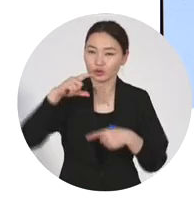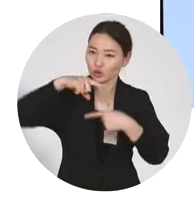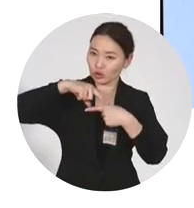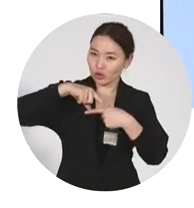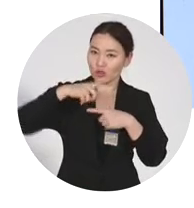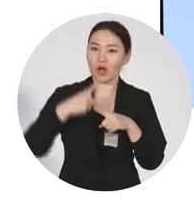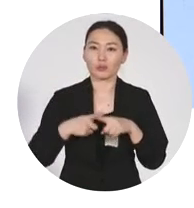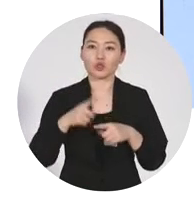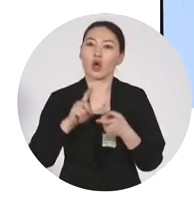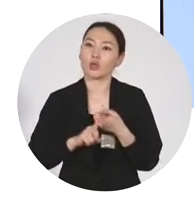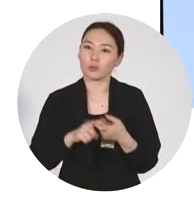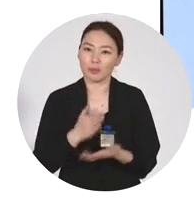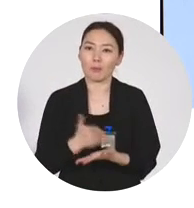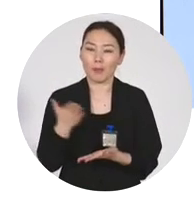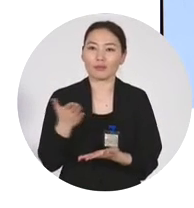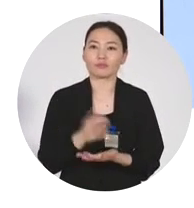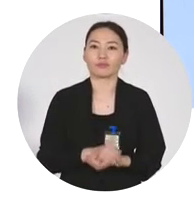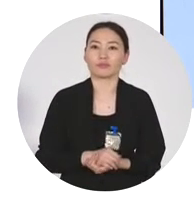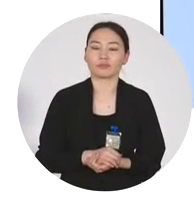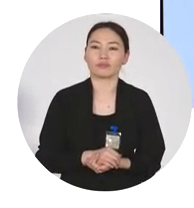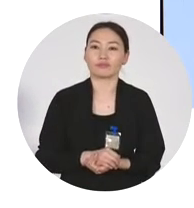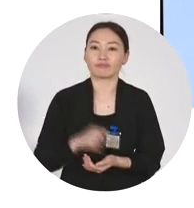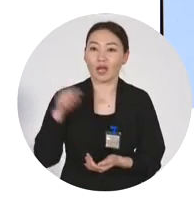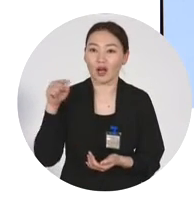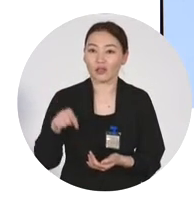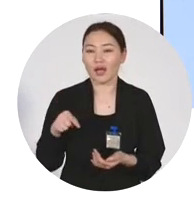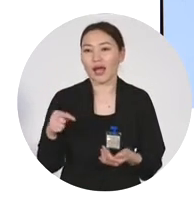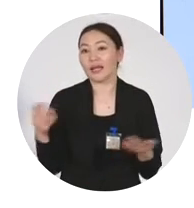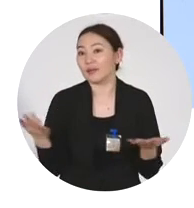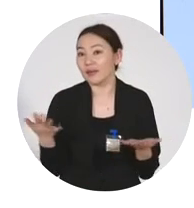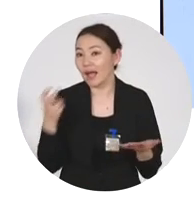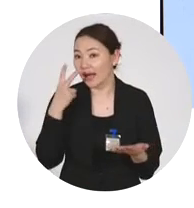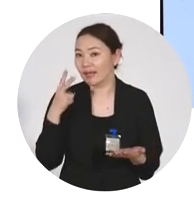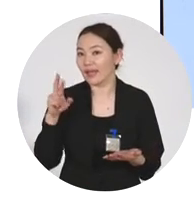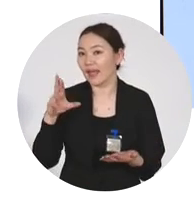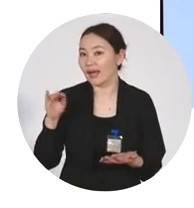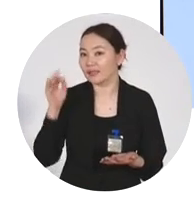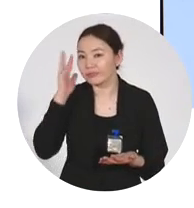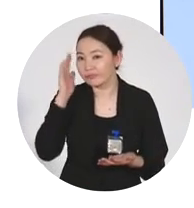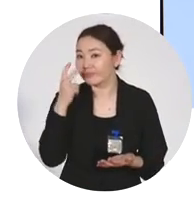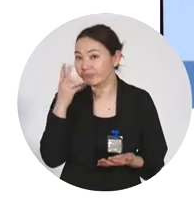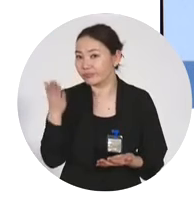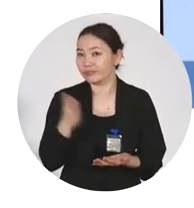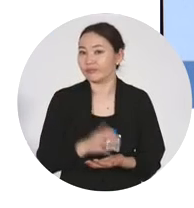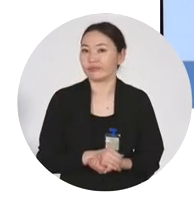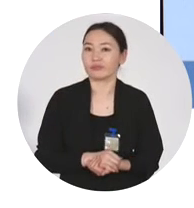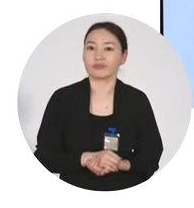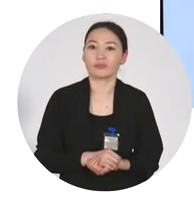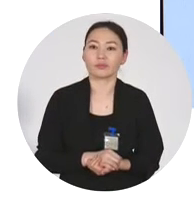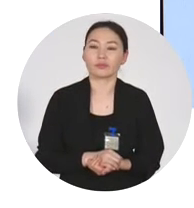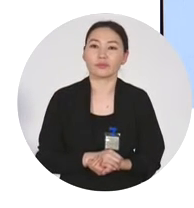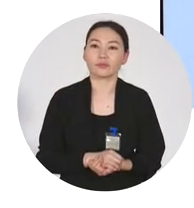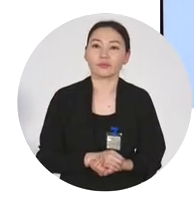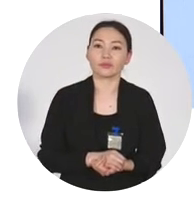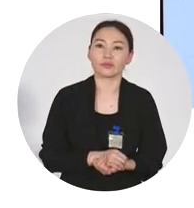За тэгвэл энэ хоёр үг нь нөхцөлөө хэрхэн дагуулж вэ гэдгээ дагуулж бичих вэ гэдгээ бүгдээрээ харъя.